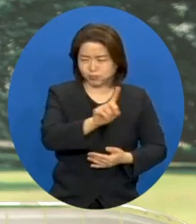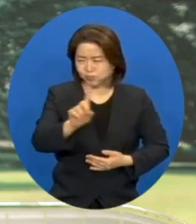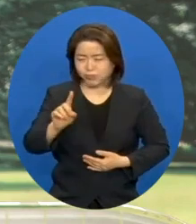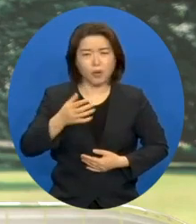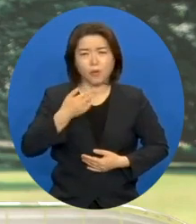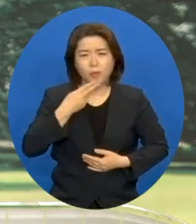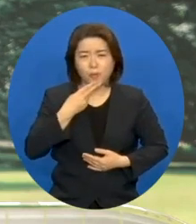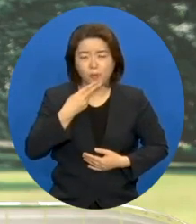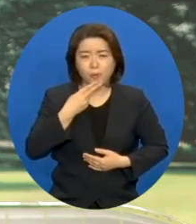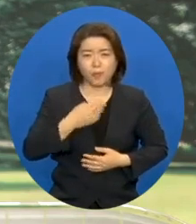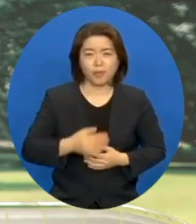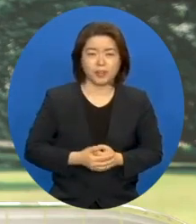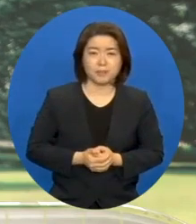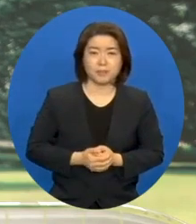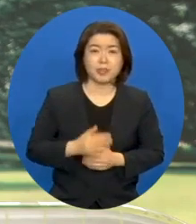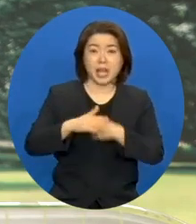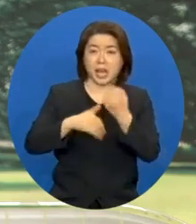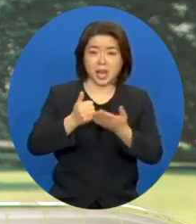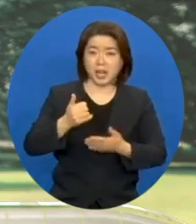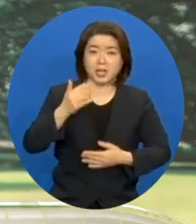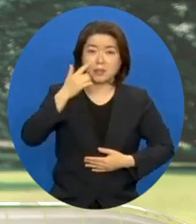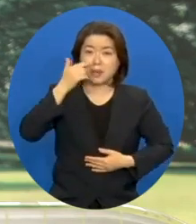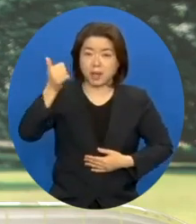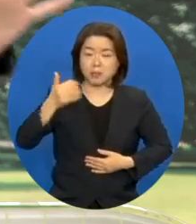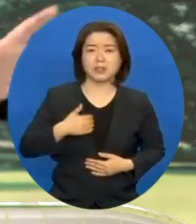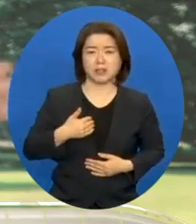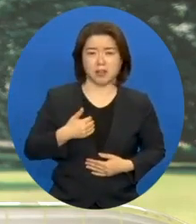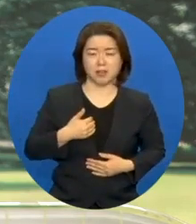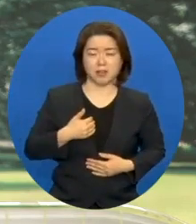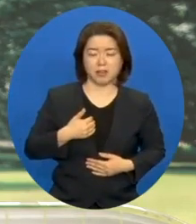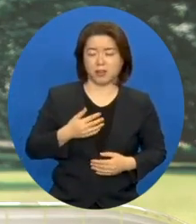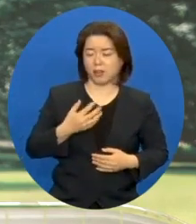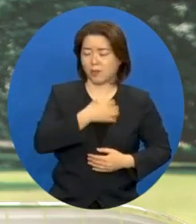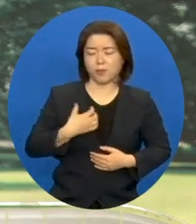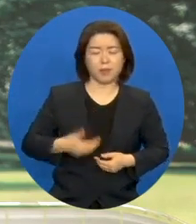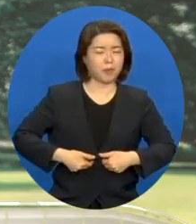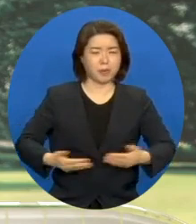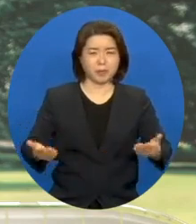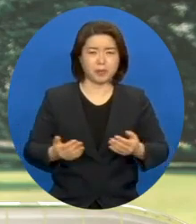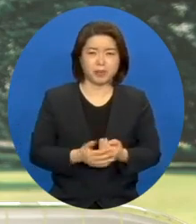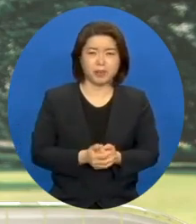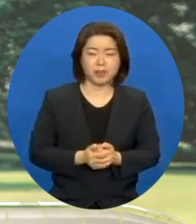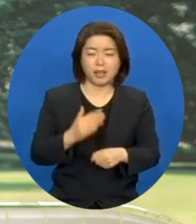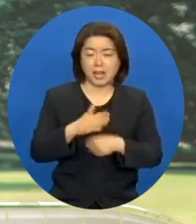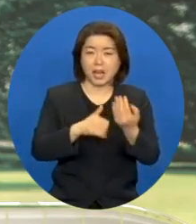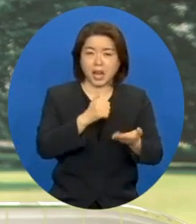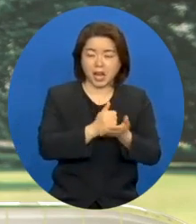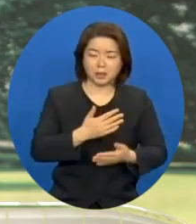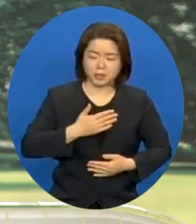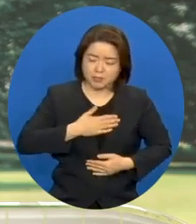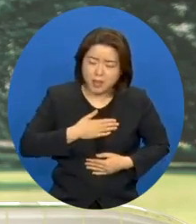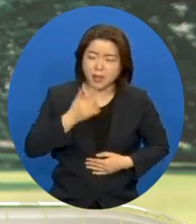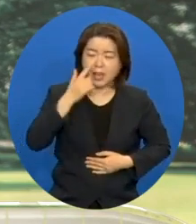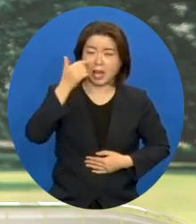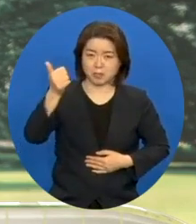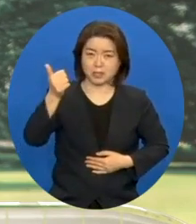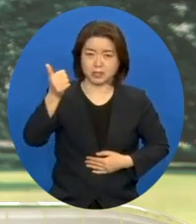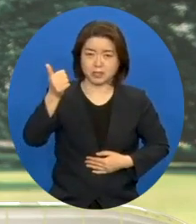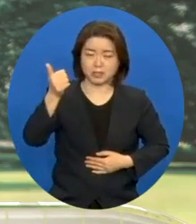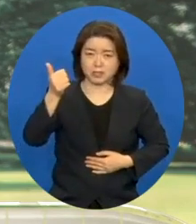없잖아. 하나님이 내 아버지신데 걱정할 게 없잖아. 하나님이 내